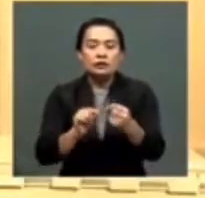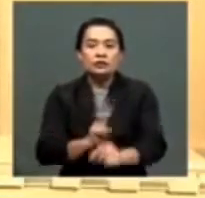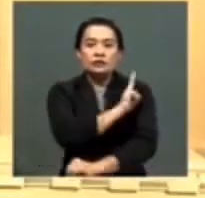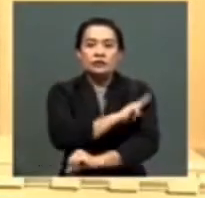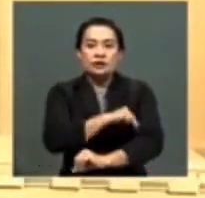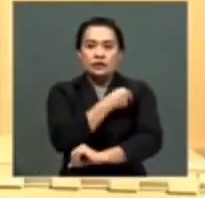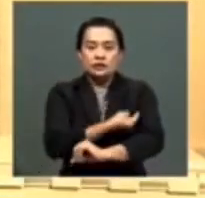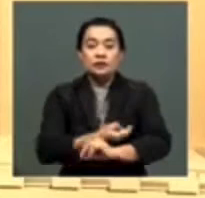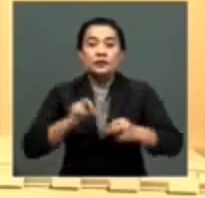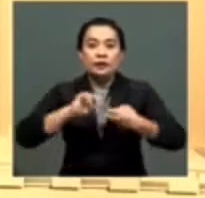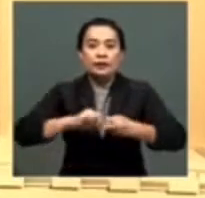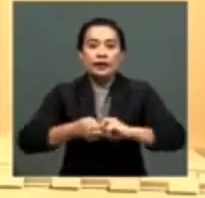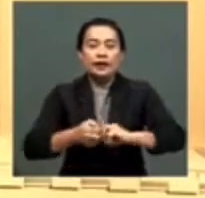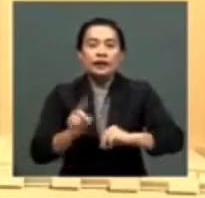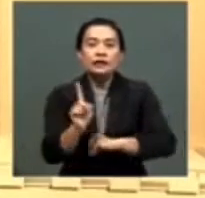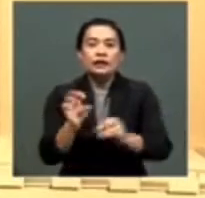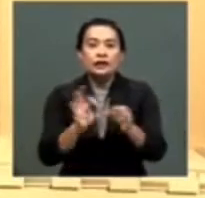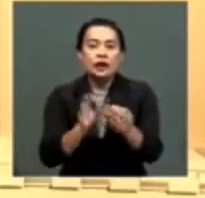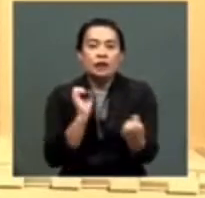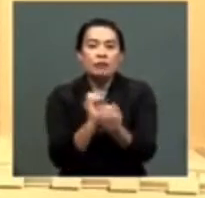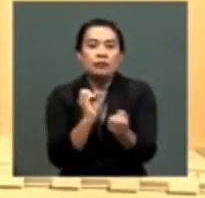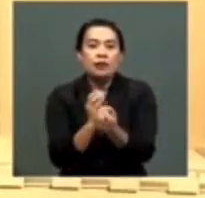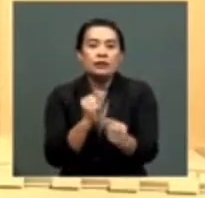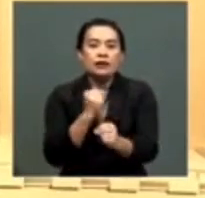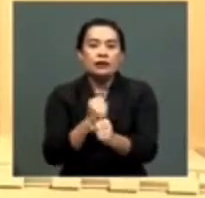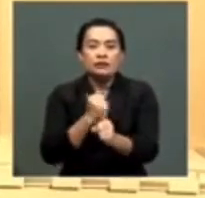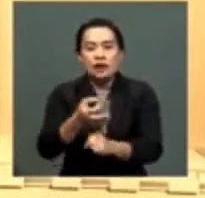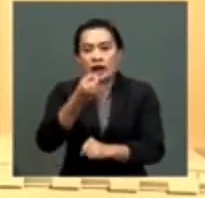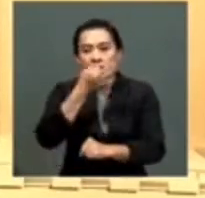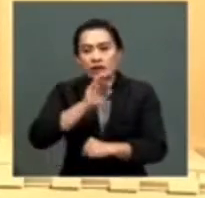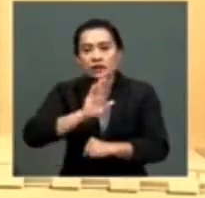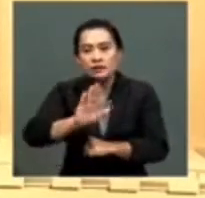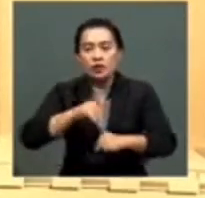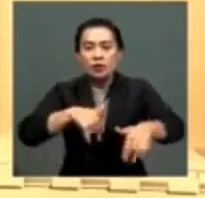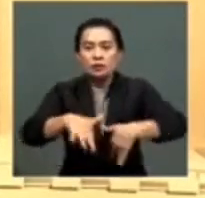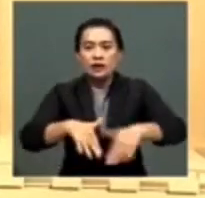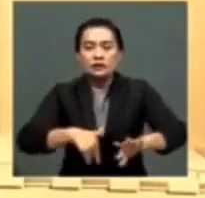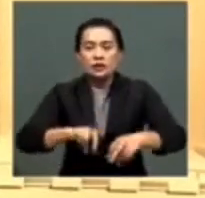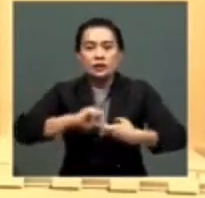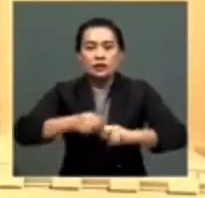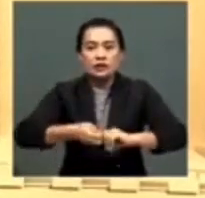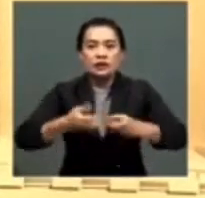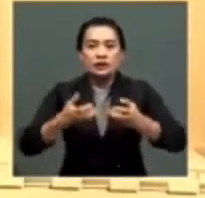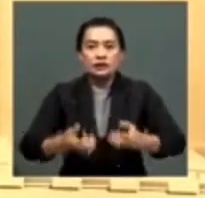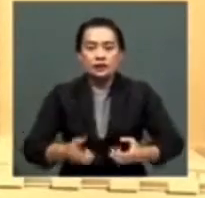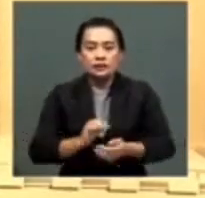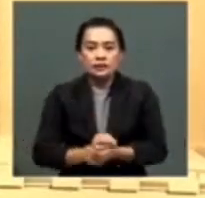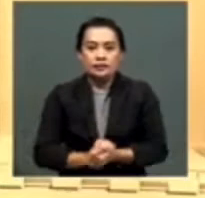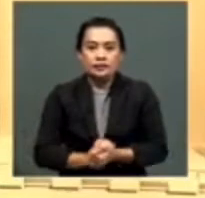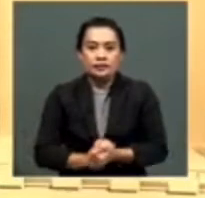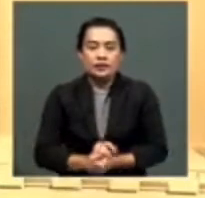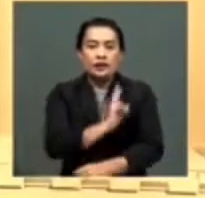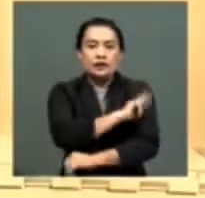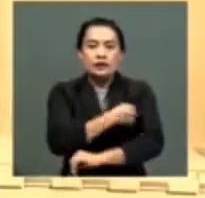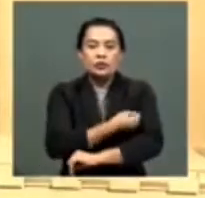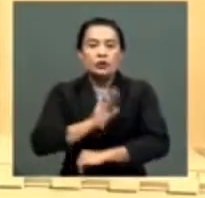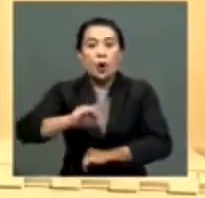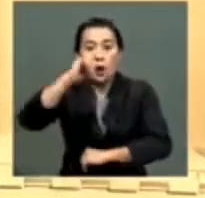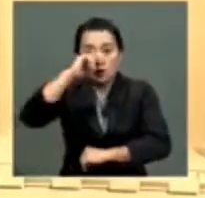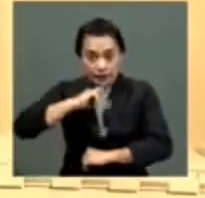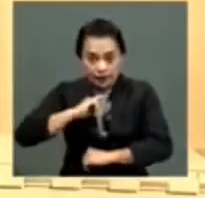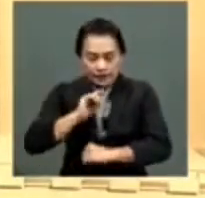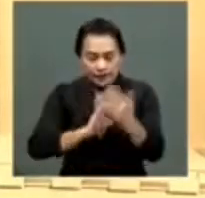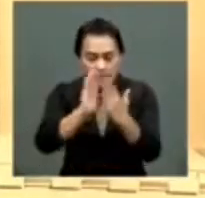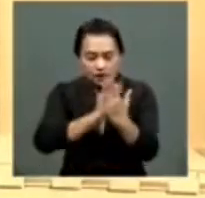เป็นวิกฤตที่ส่งผลกระทบต่อการทำมาหากินของประชาชนอย่างรุนแรงในด้านสาธารณสุขประเทศไทยประสบความสำเร็จ